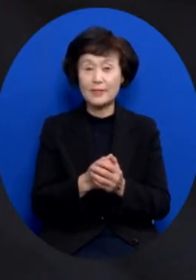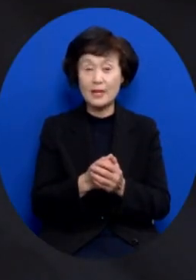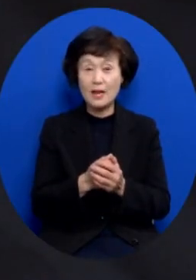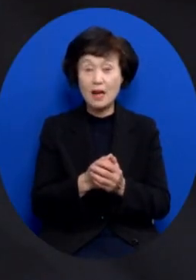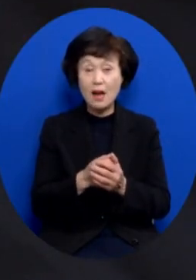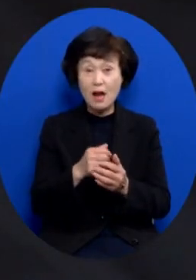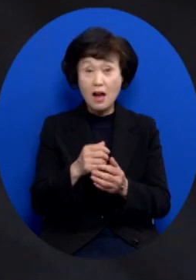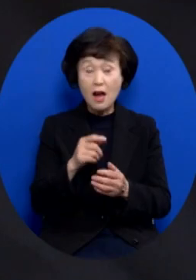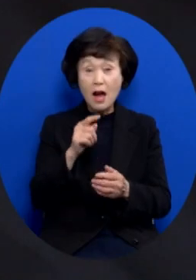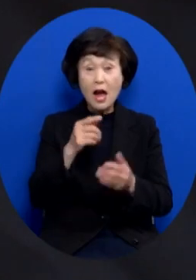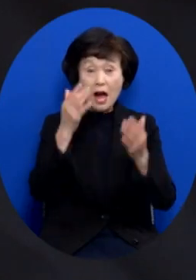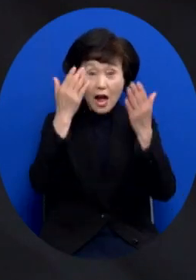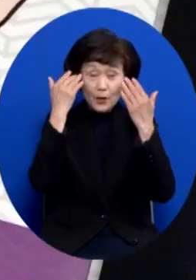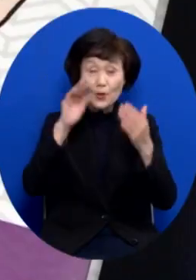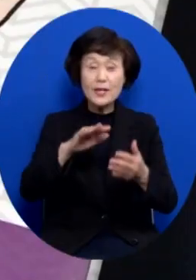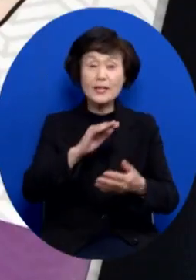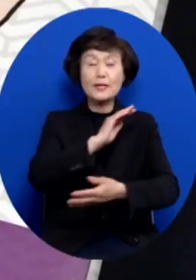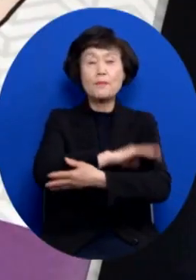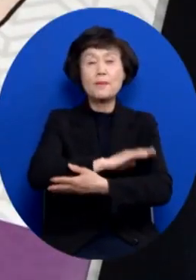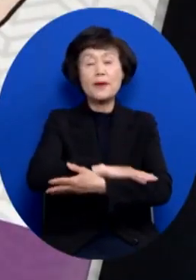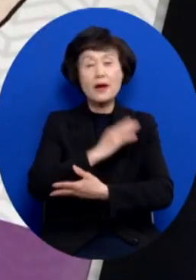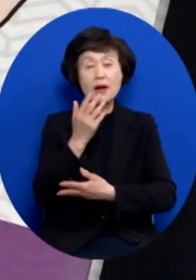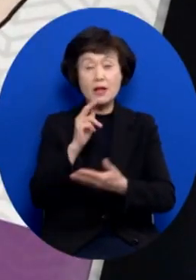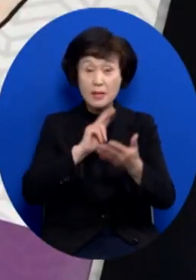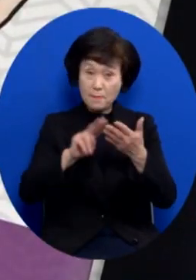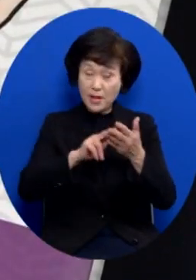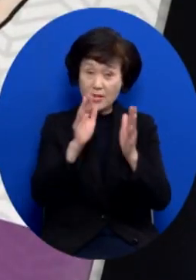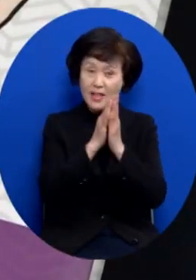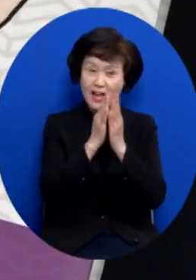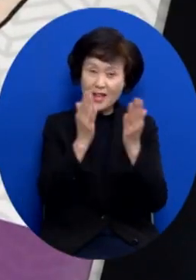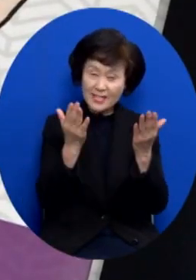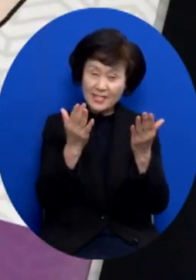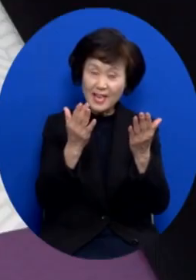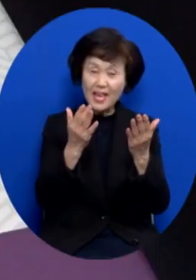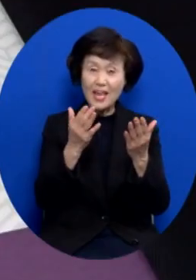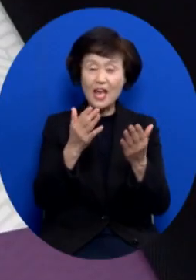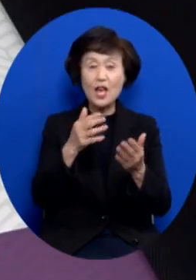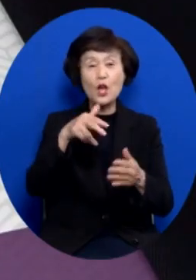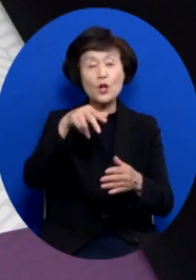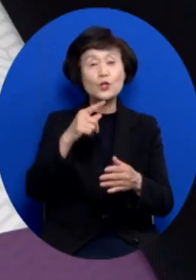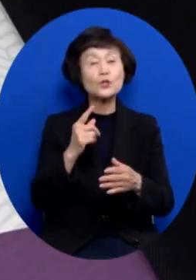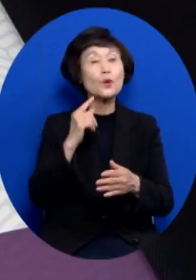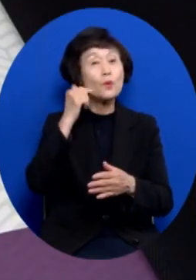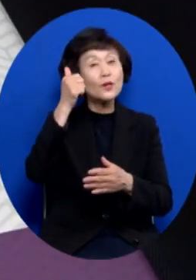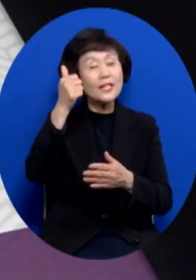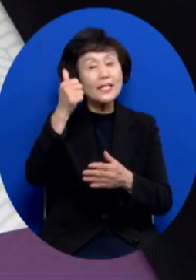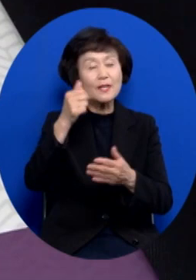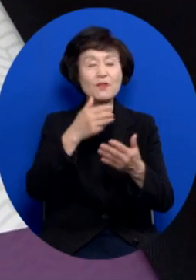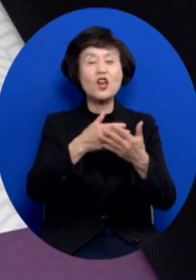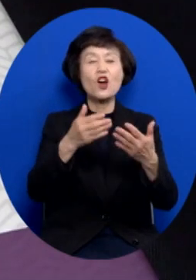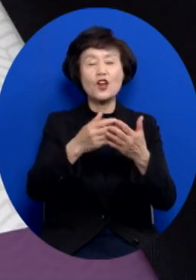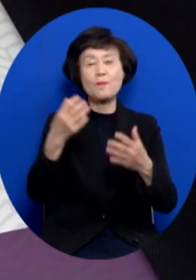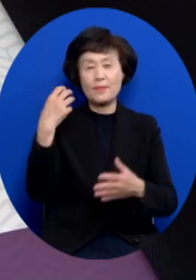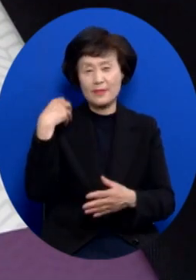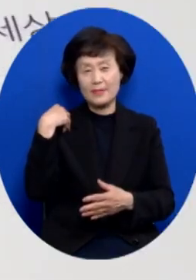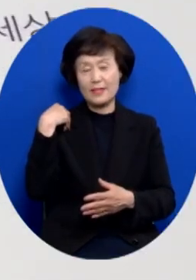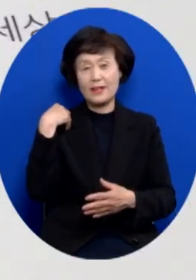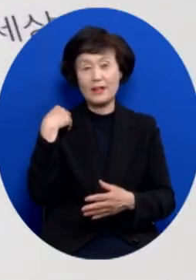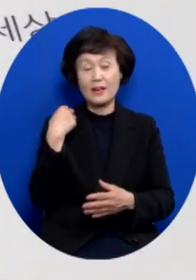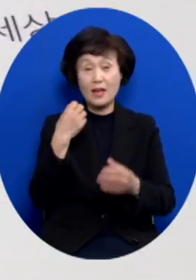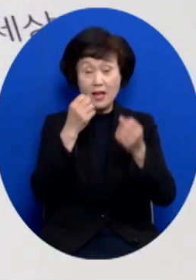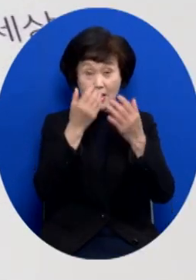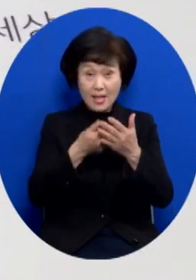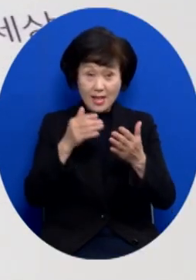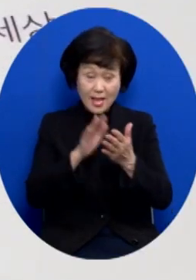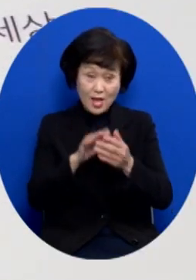백석정신 아카데미가 발간한 만화책, 만화선교에 힘써온 조인교회 조대현 목사가 그림을 맡았습니다. 개혁주의